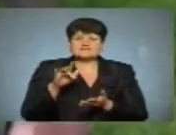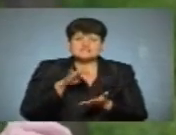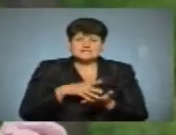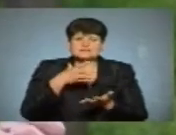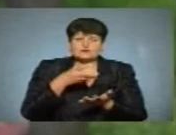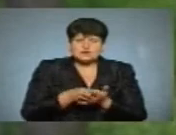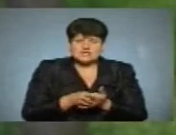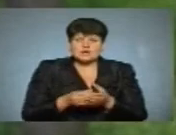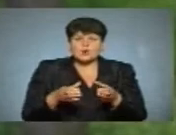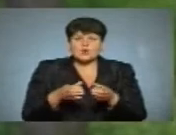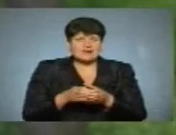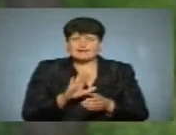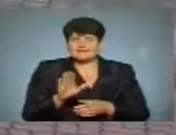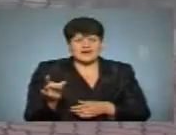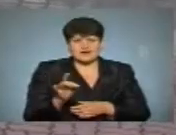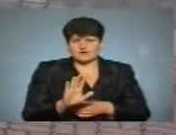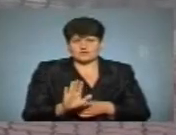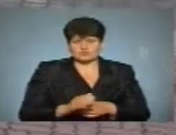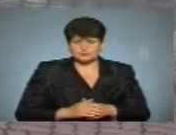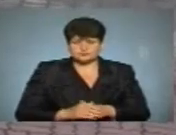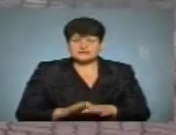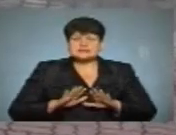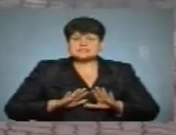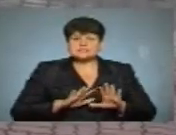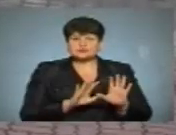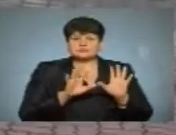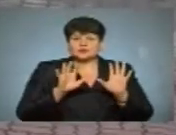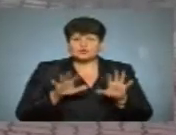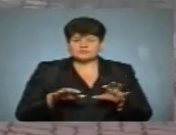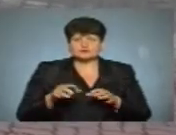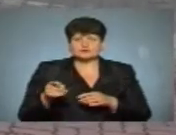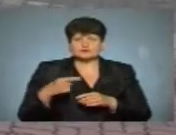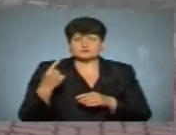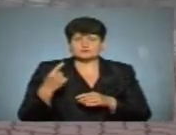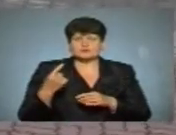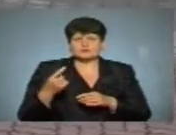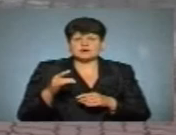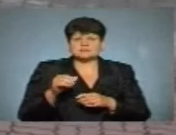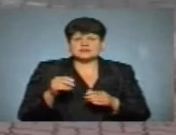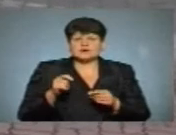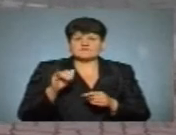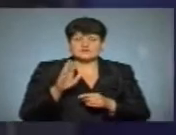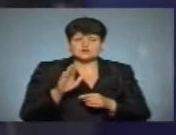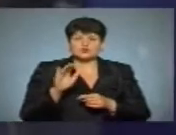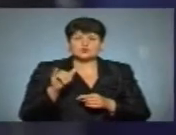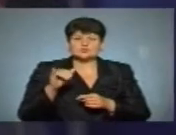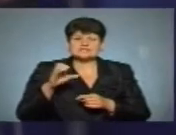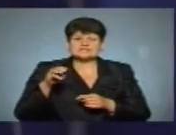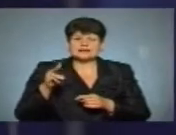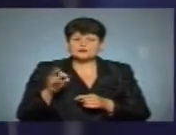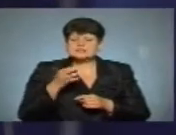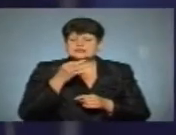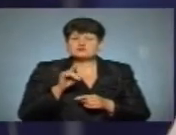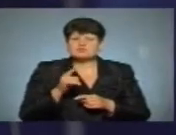своєї громади, а не району. Заступник голови Тернопільської облдержадміністрації Віктор Устенко розповів, чому